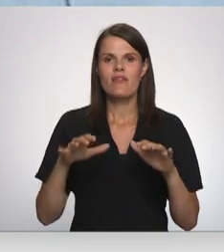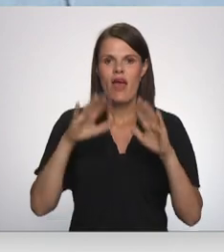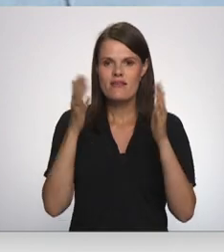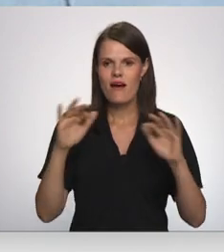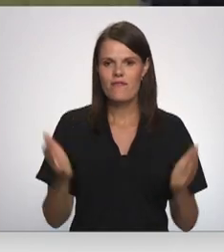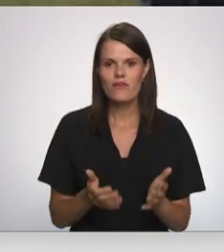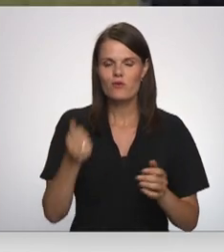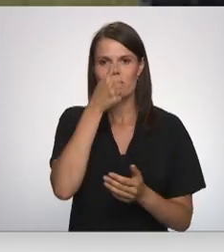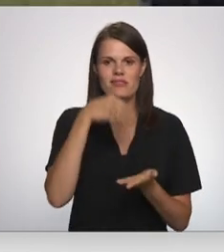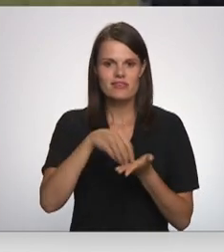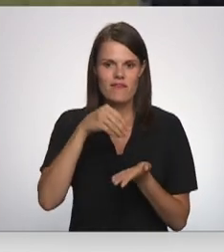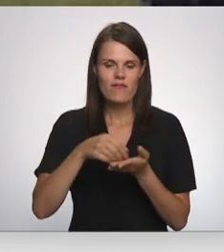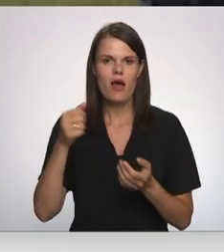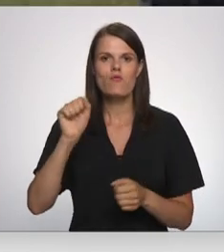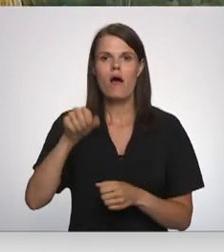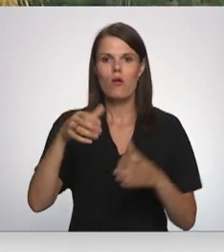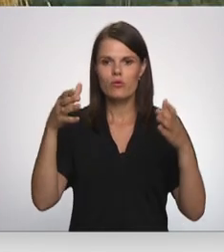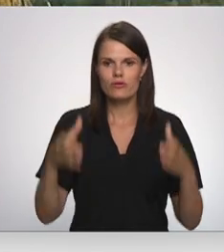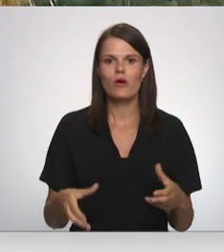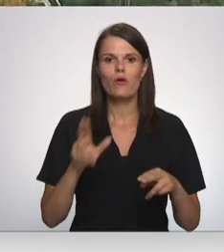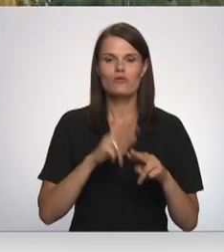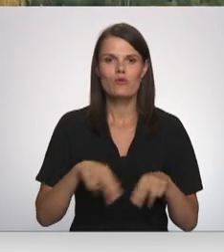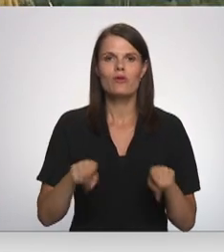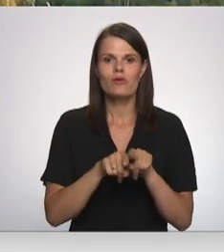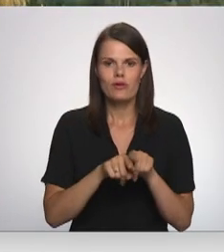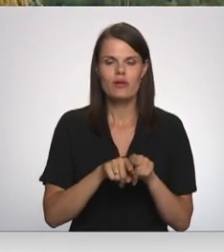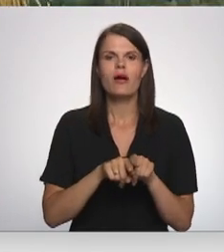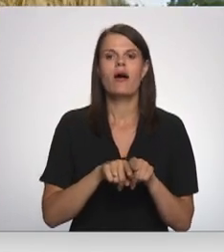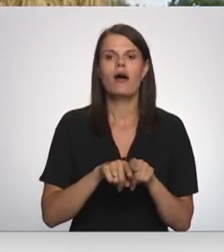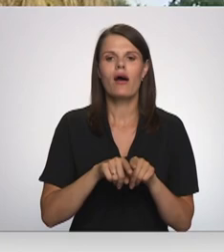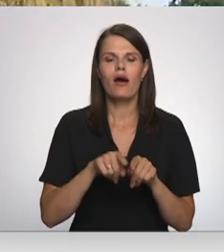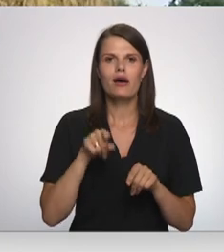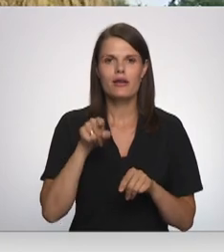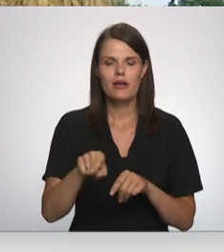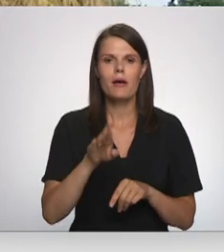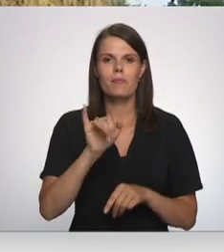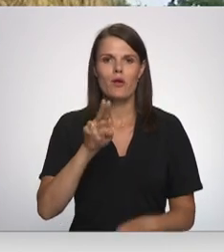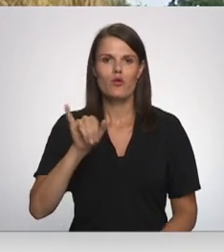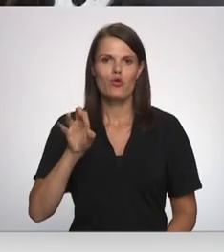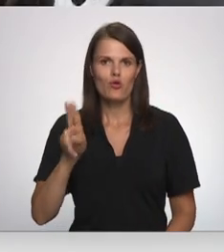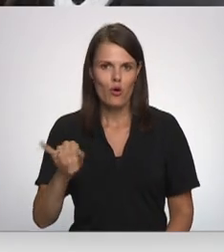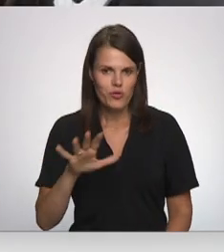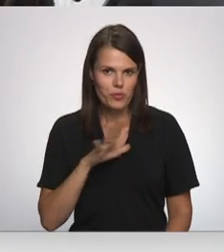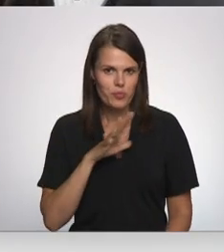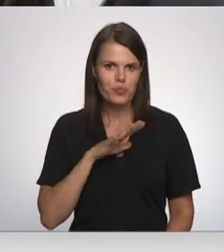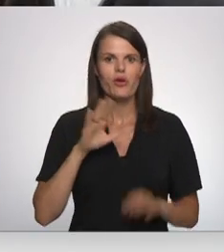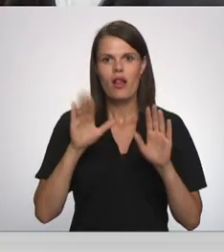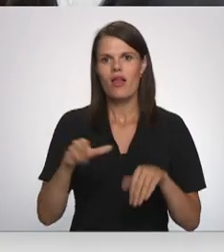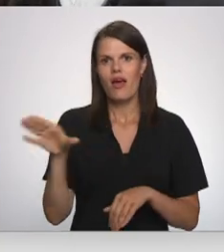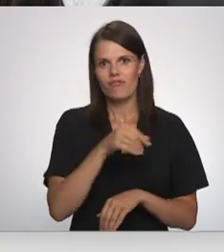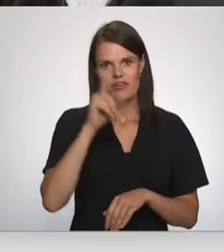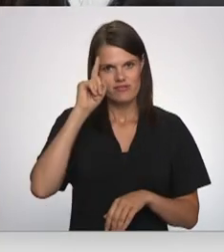sivēnus, aluskausu un animācijas filmu varoņus, sūkli Bobu, kvadrātbiksi un minjonus. Lai visi zin, kur tad ir tas